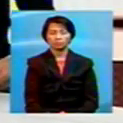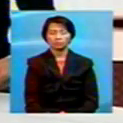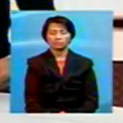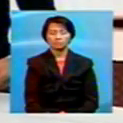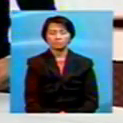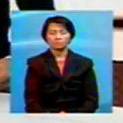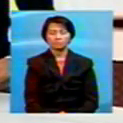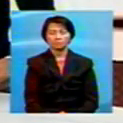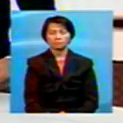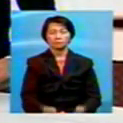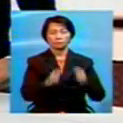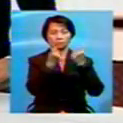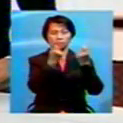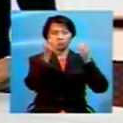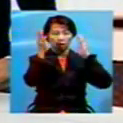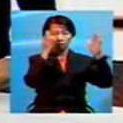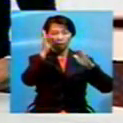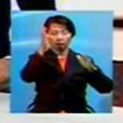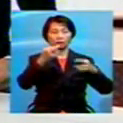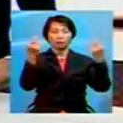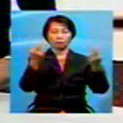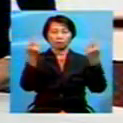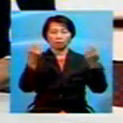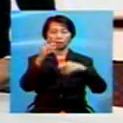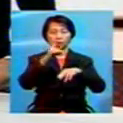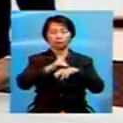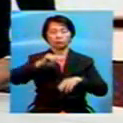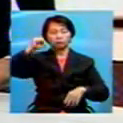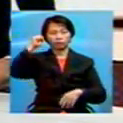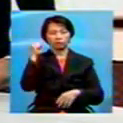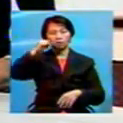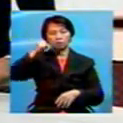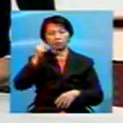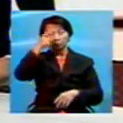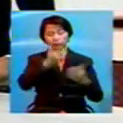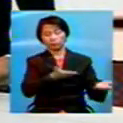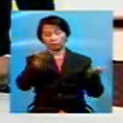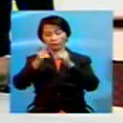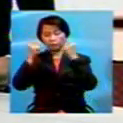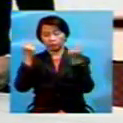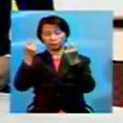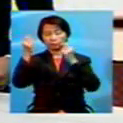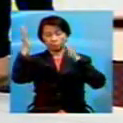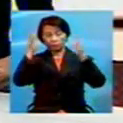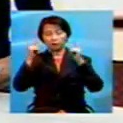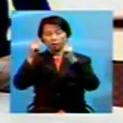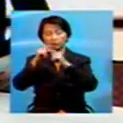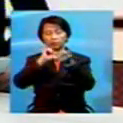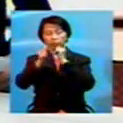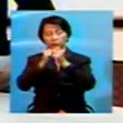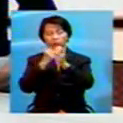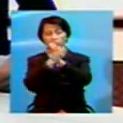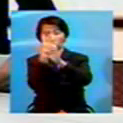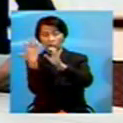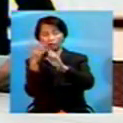juta kontinjen negara bakal meraikan hari raya aidilfitri di glasg Scotland kerana membawa misi negara di sukan commonweal